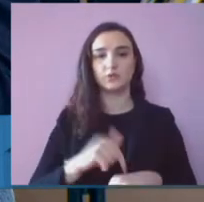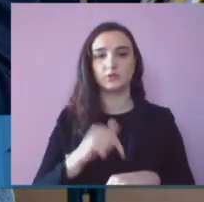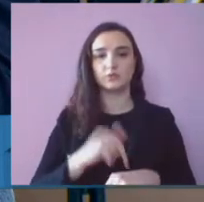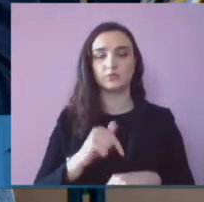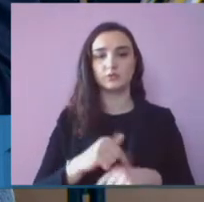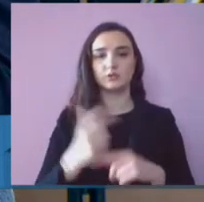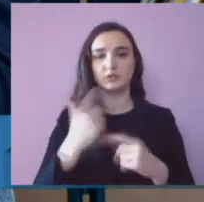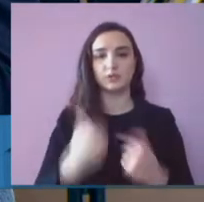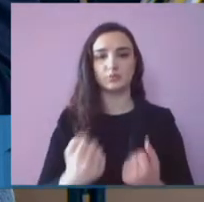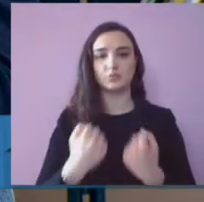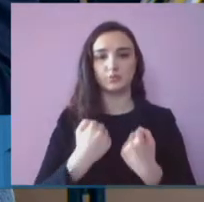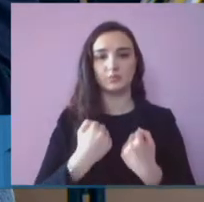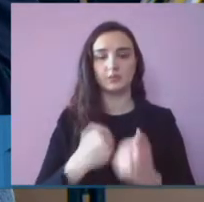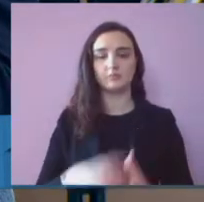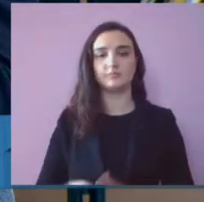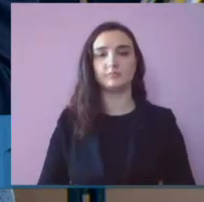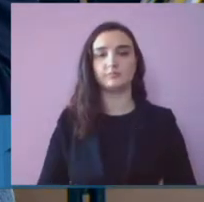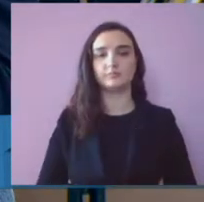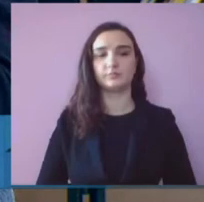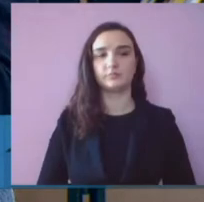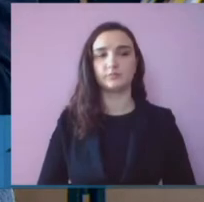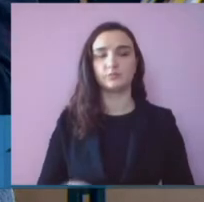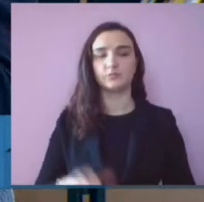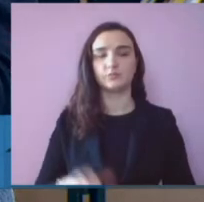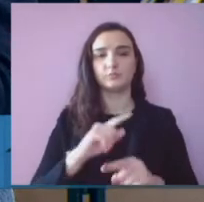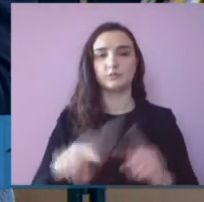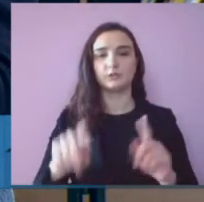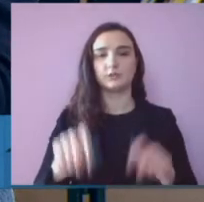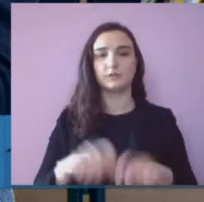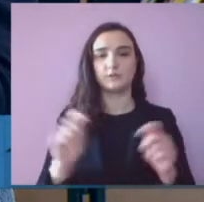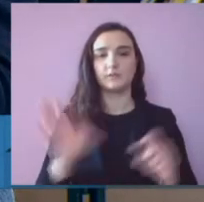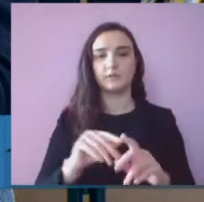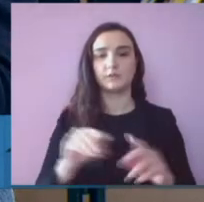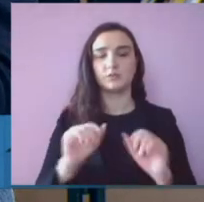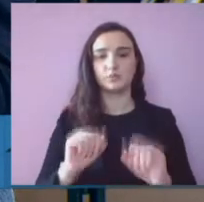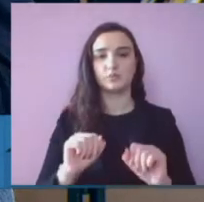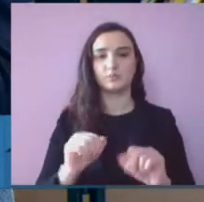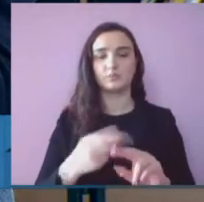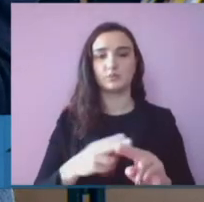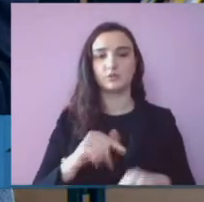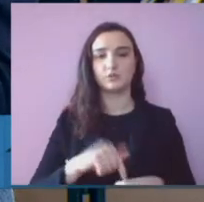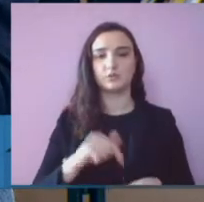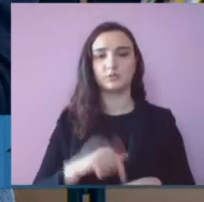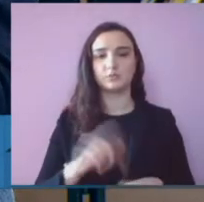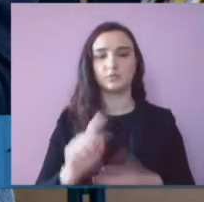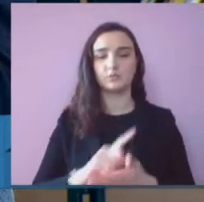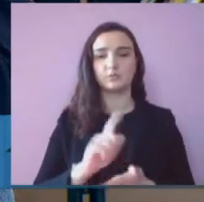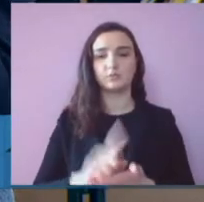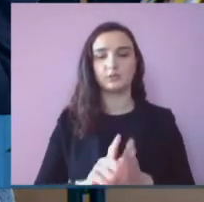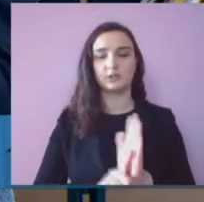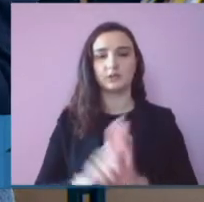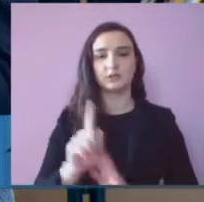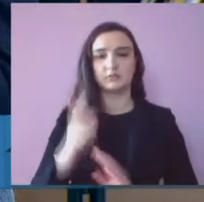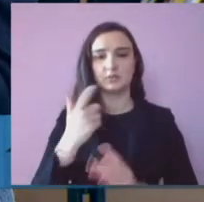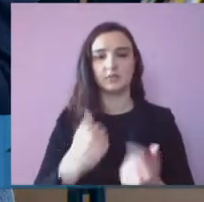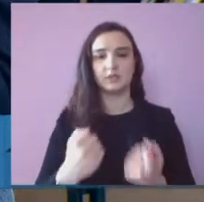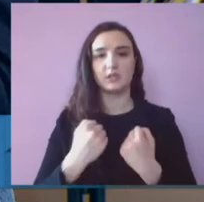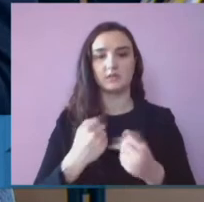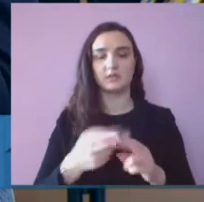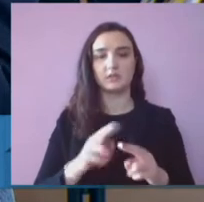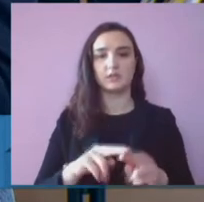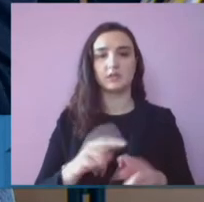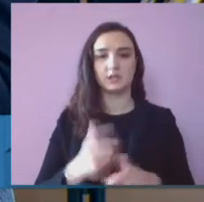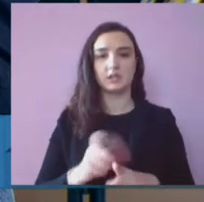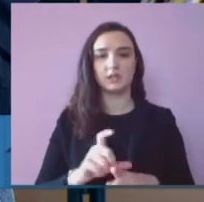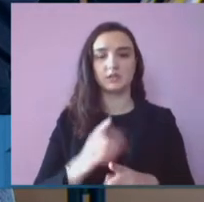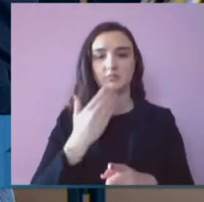დაცულობა. როგორც კი მას ერღვევა დაცულობა, შეგრძნება დაცულობის, აუცილებლად იწყებს თავდაცვას. ეს ძალიან